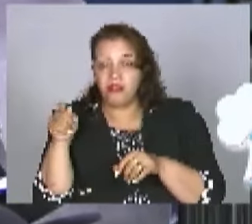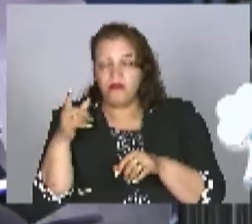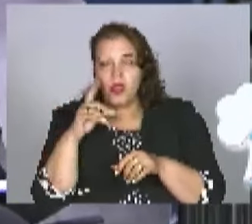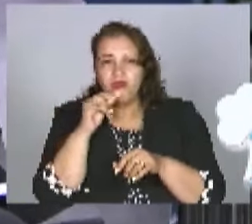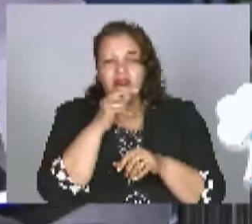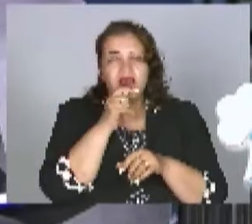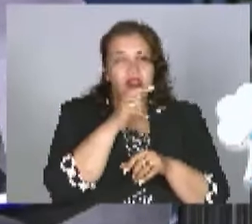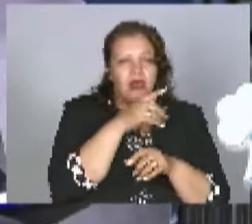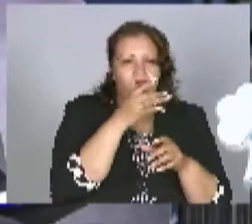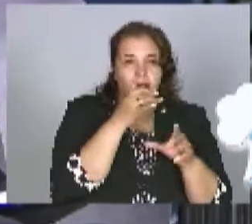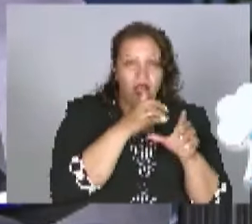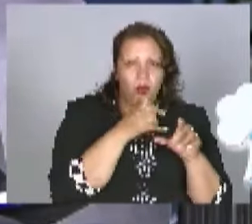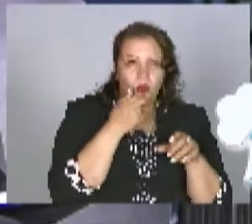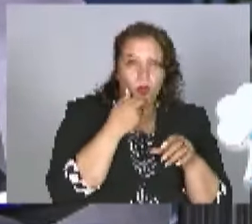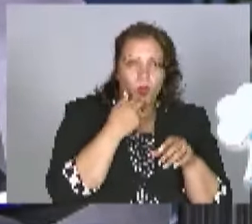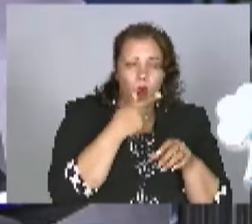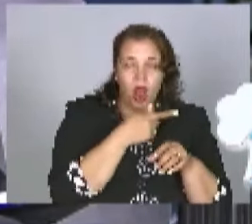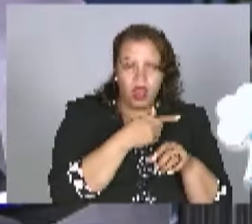التفكير